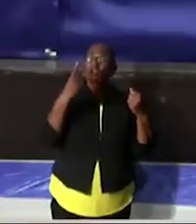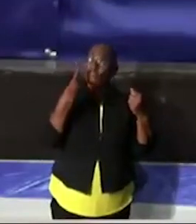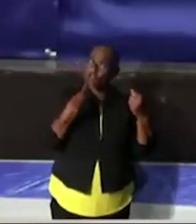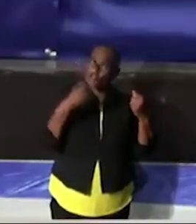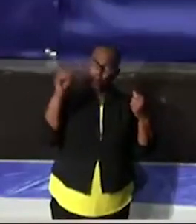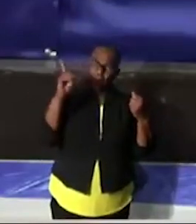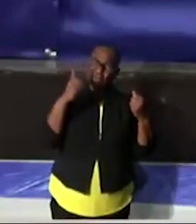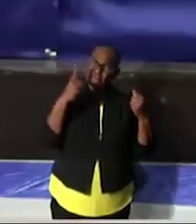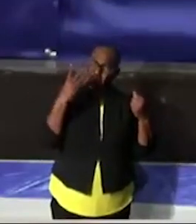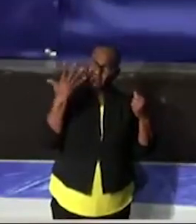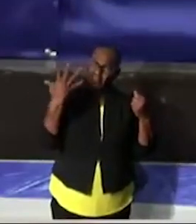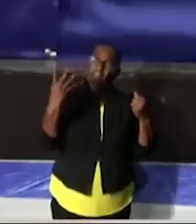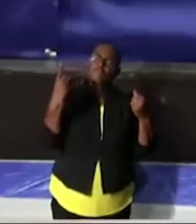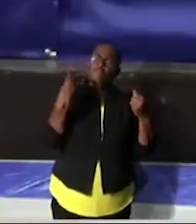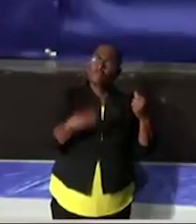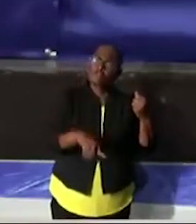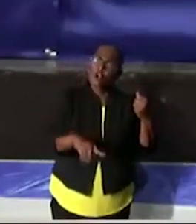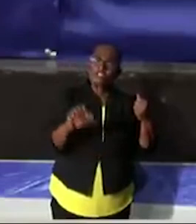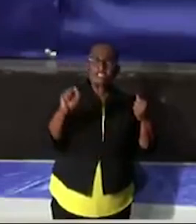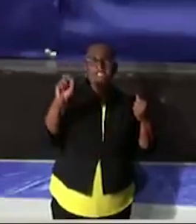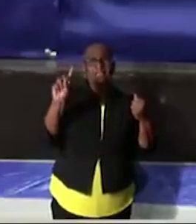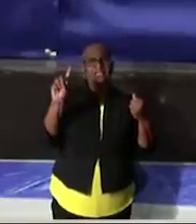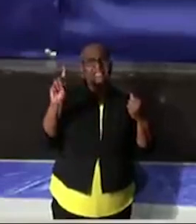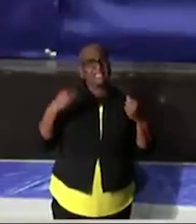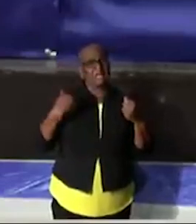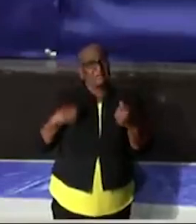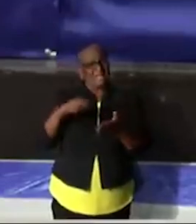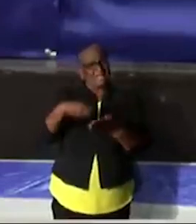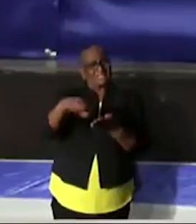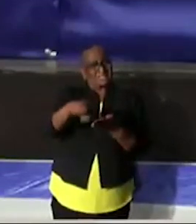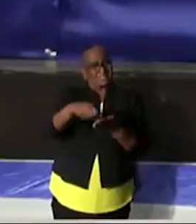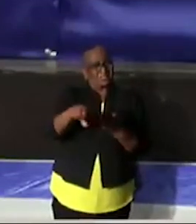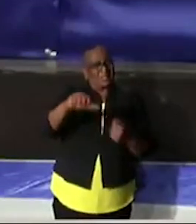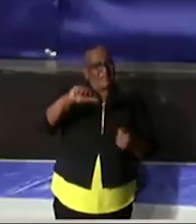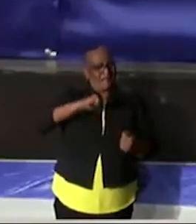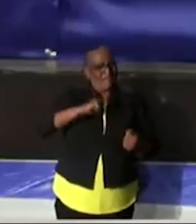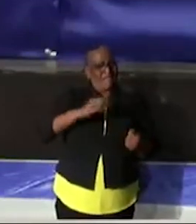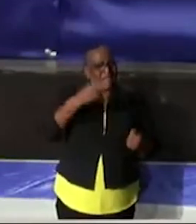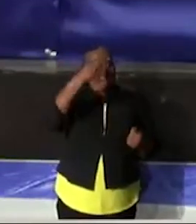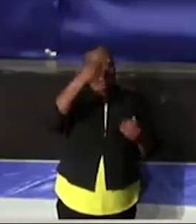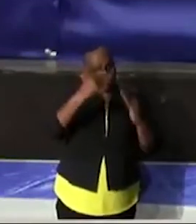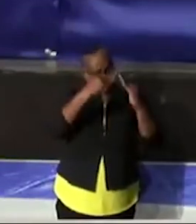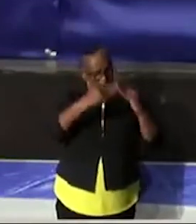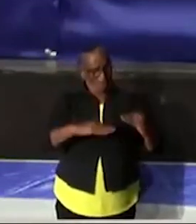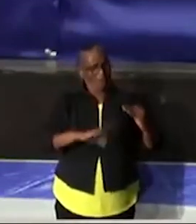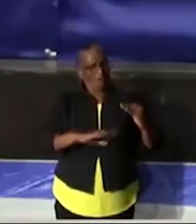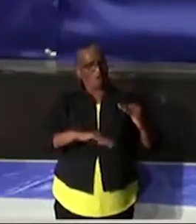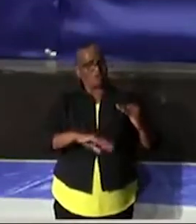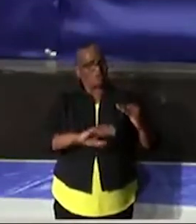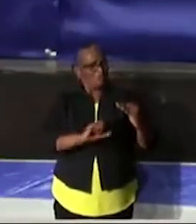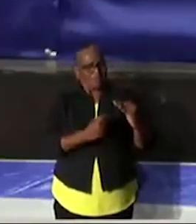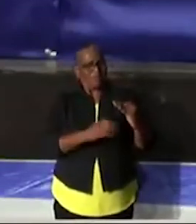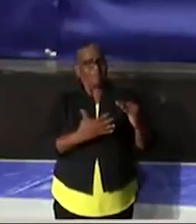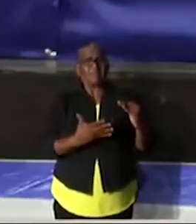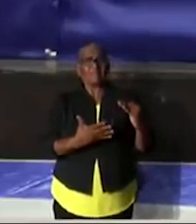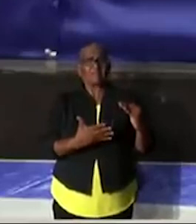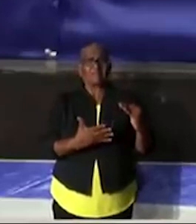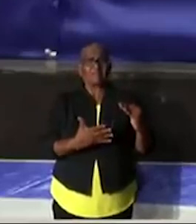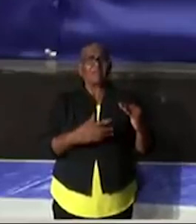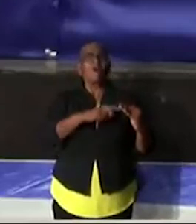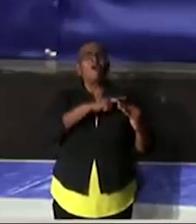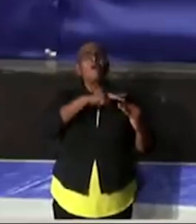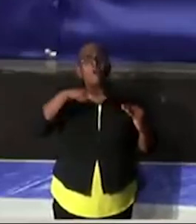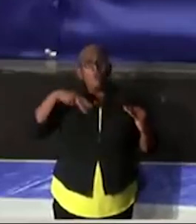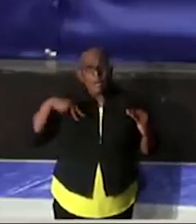het wordt zo naar voren gebracht alsof de mensen moeten betalen om in hun eigen huis te blijven. Laten we dit erop stellen. We hebben